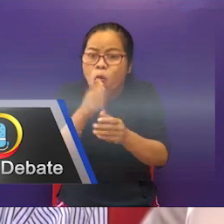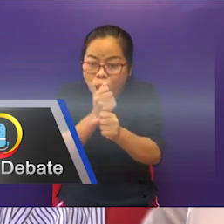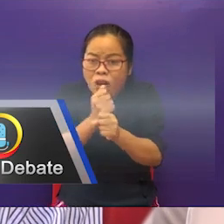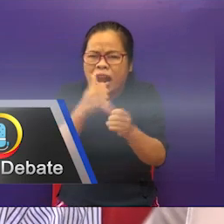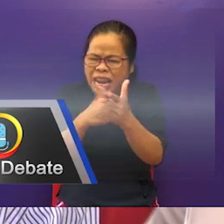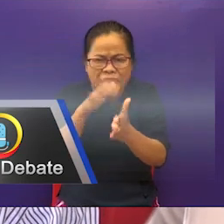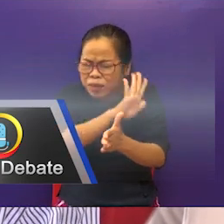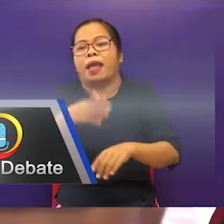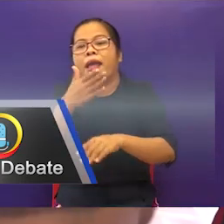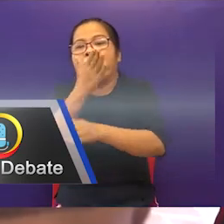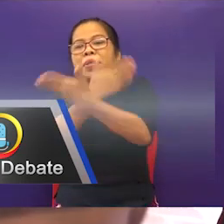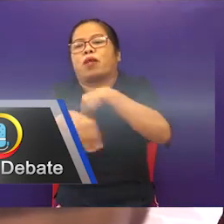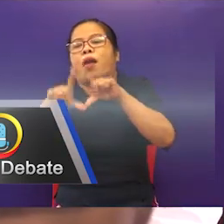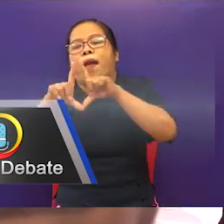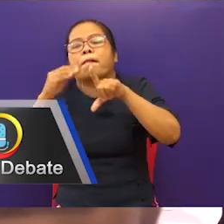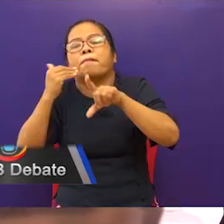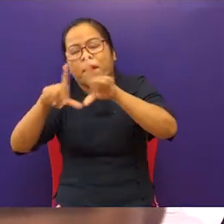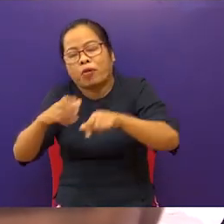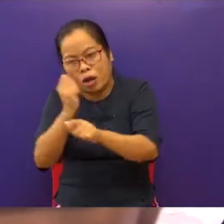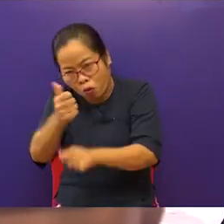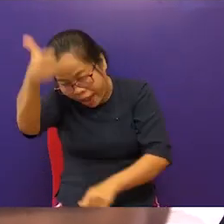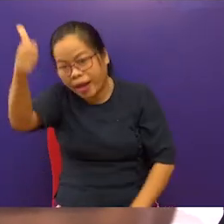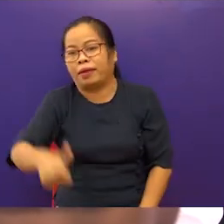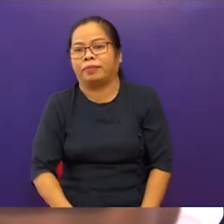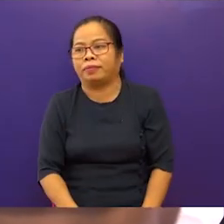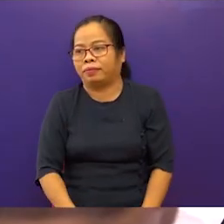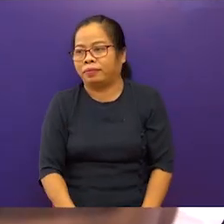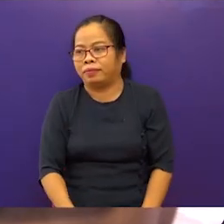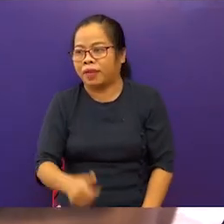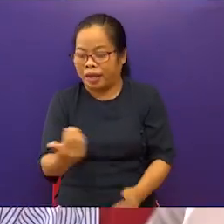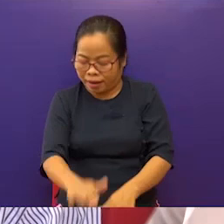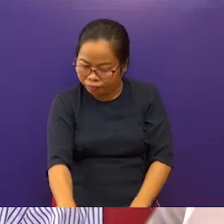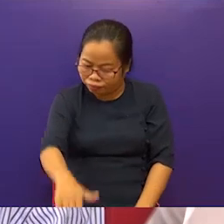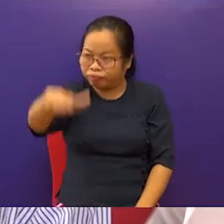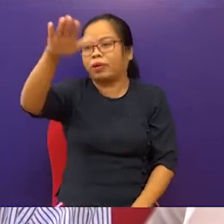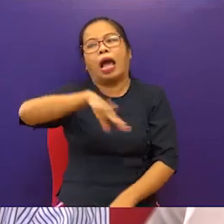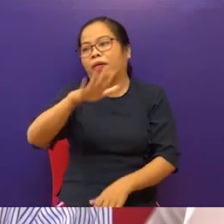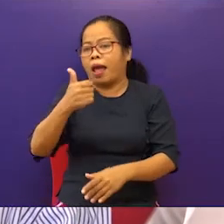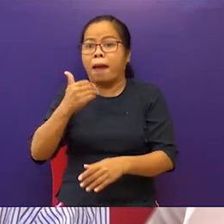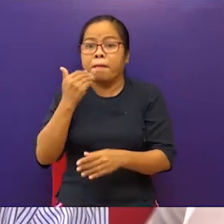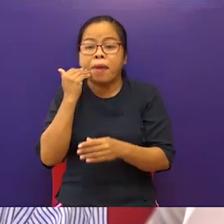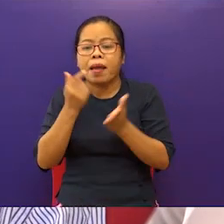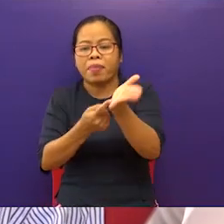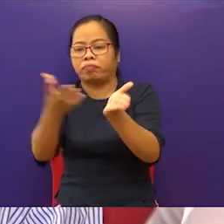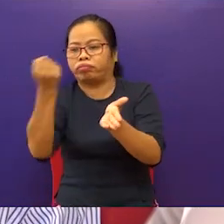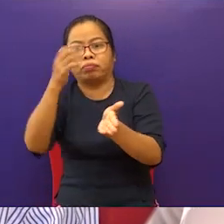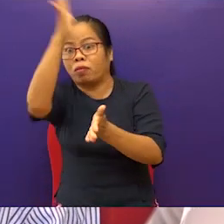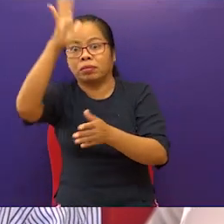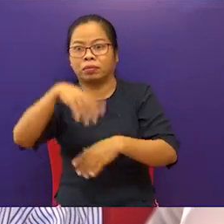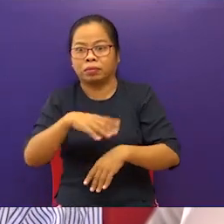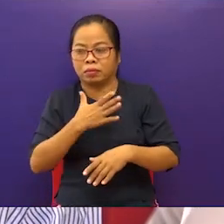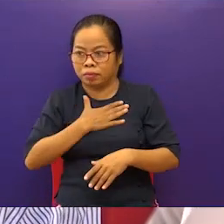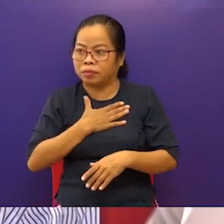န်တော်သိထားပါတယ်နိုင်ငံသားမပုန်တင်ရိုက်လို့မရတဲ့အရွယ်ဒီဆိုလို့ရှိရင်ရောဒီမ